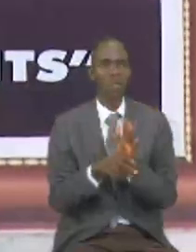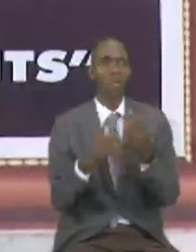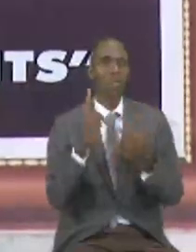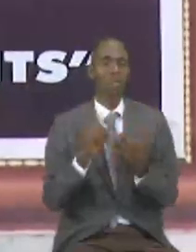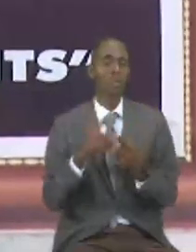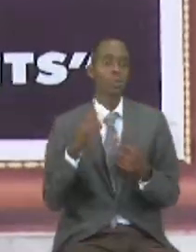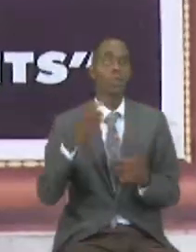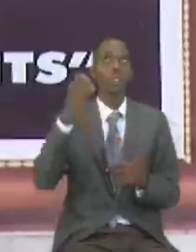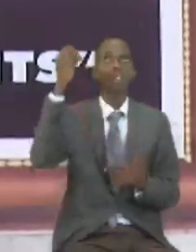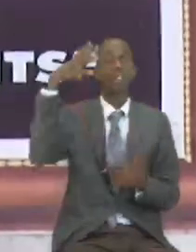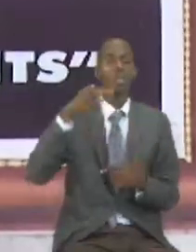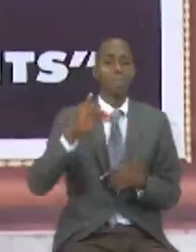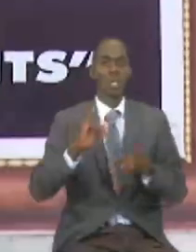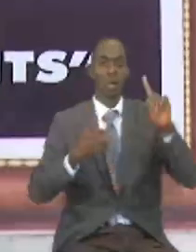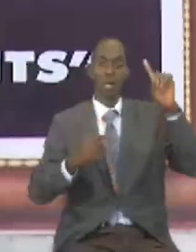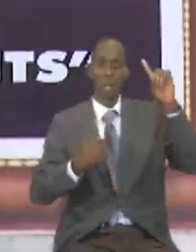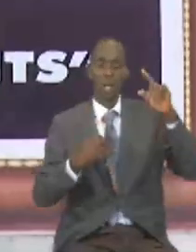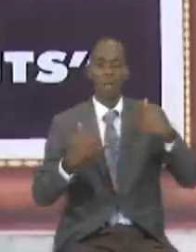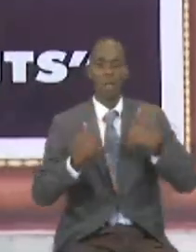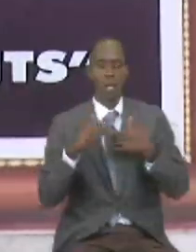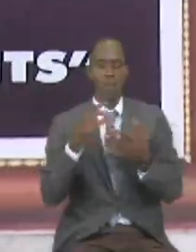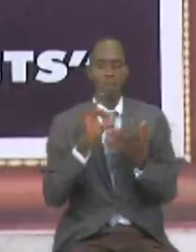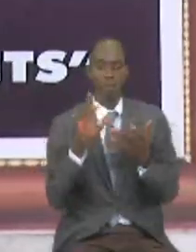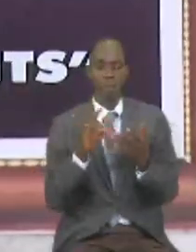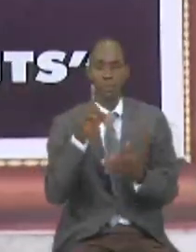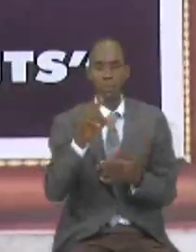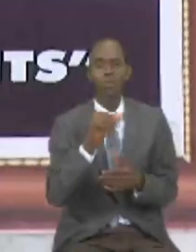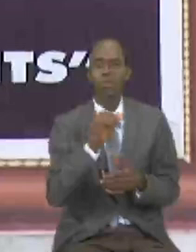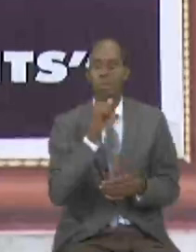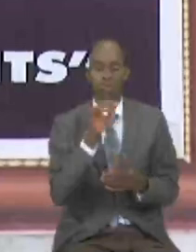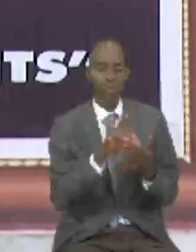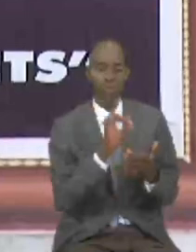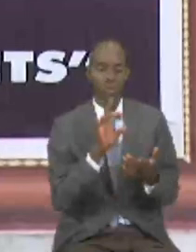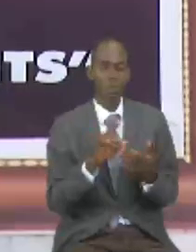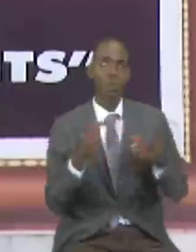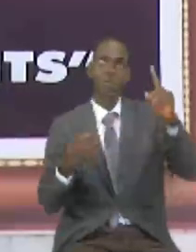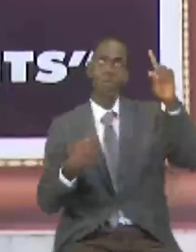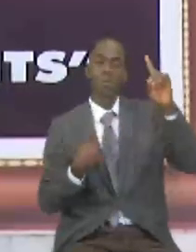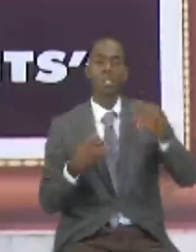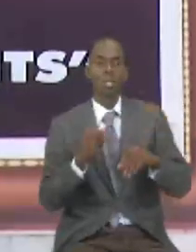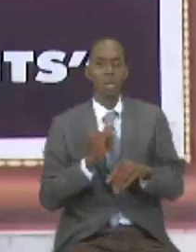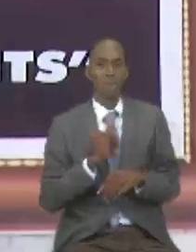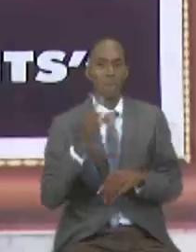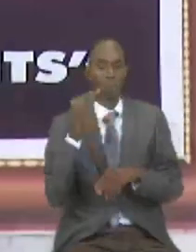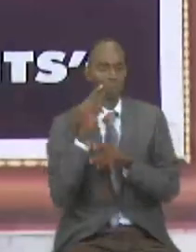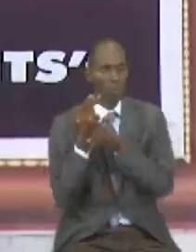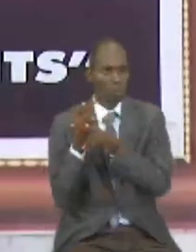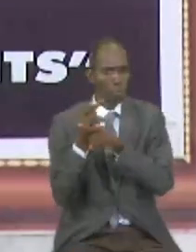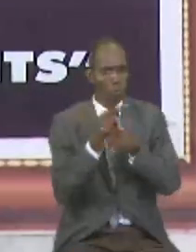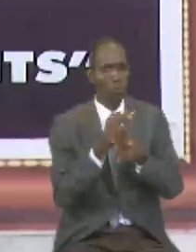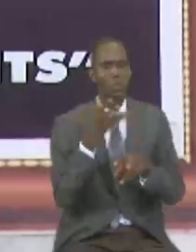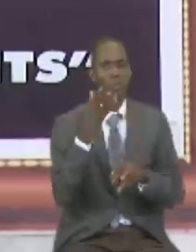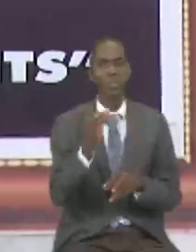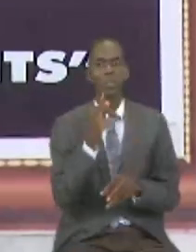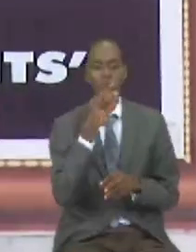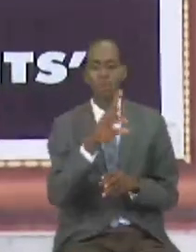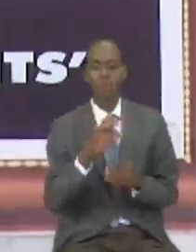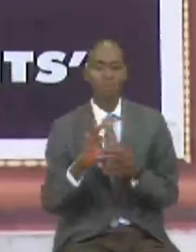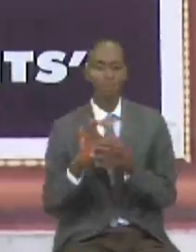ténèbres pour venir à la lumière. Je vous ai choisi et ce n'est pas vous qui m'avez choisi. Je verse vous. Il n'y a pas